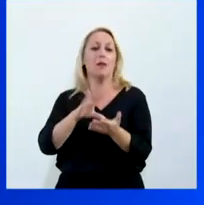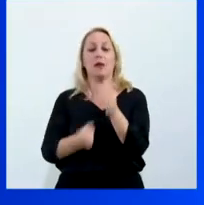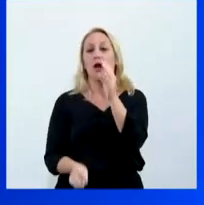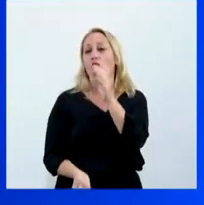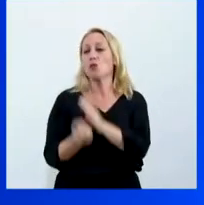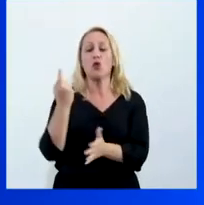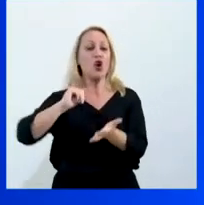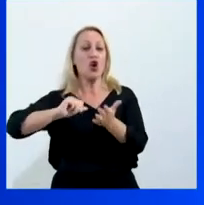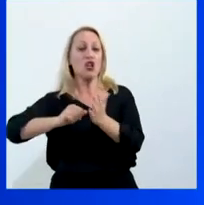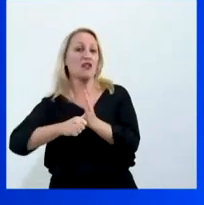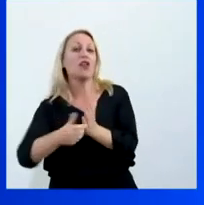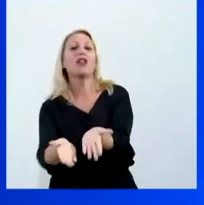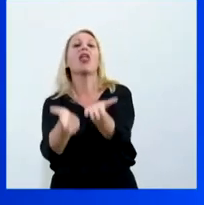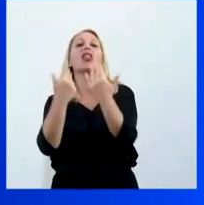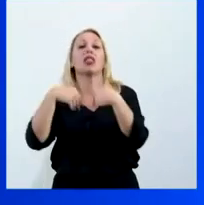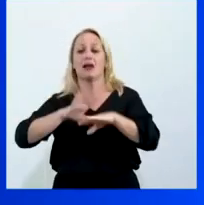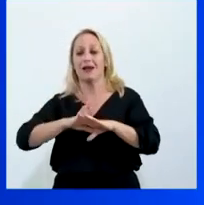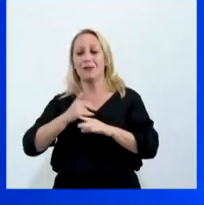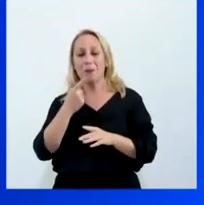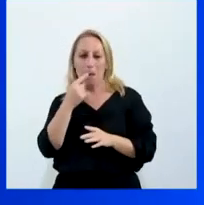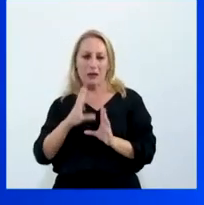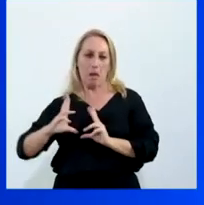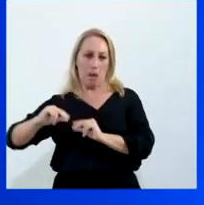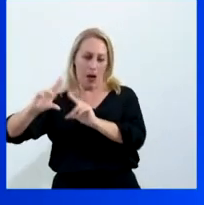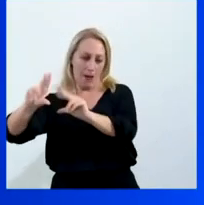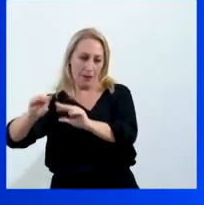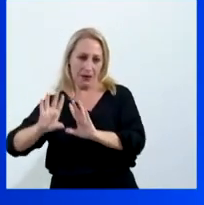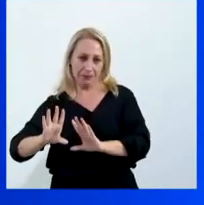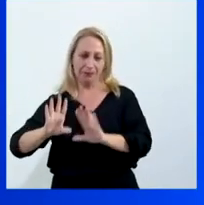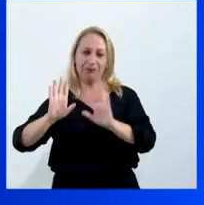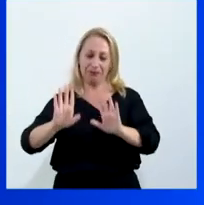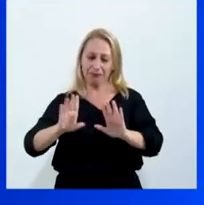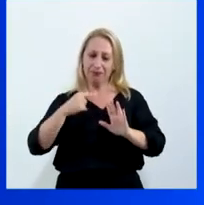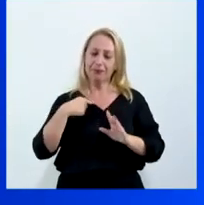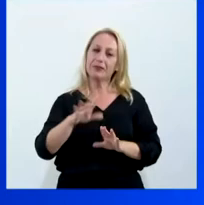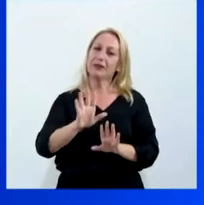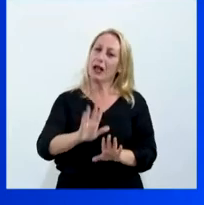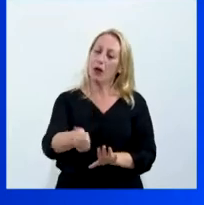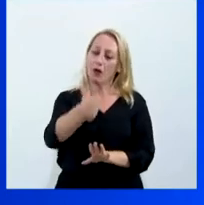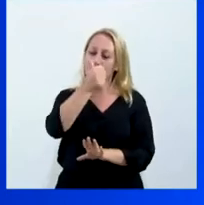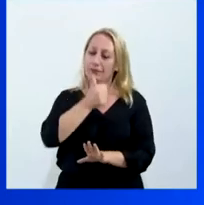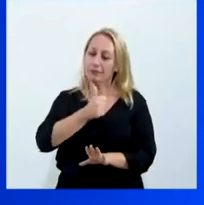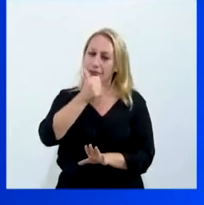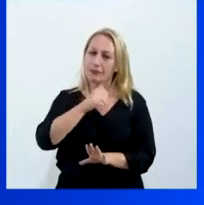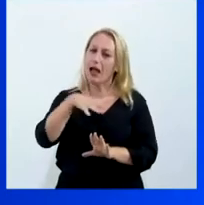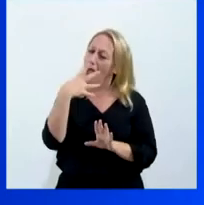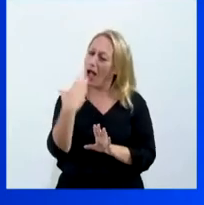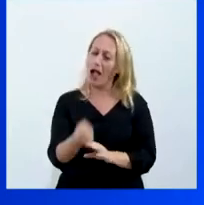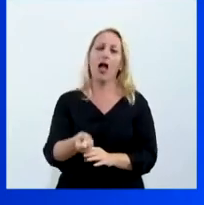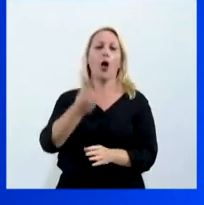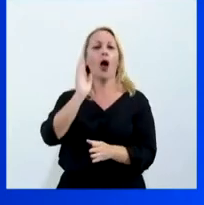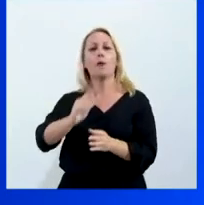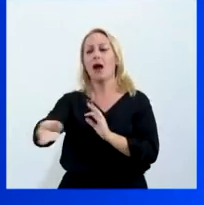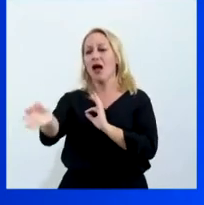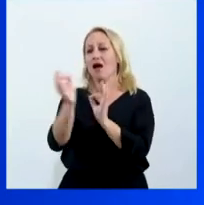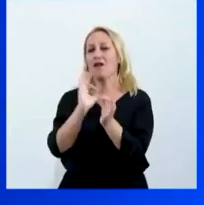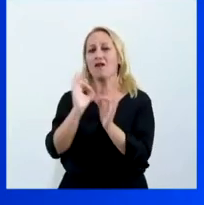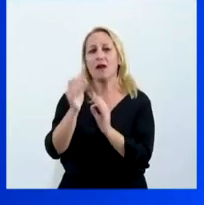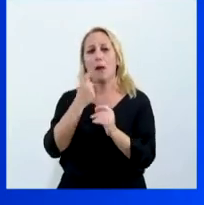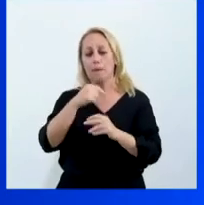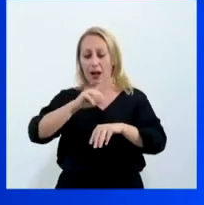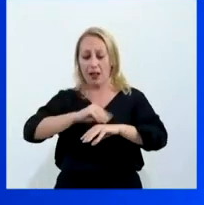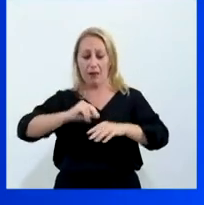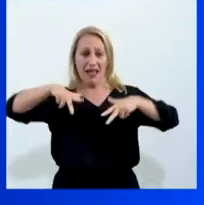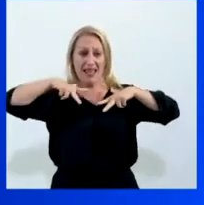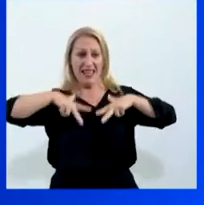νέων ταυτότητων. Κοιτάξτε, είμαι πάντα ανοιχτός και πολύ υπομονετικός στο να εξηγώ τις κυβερνητικές πρωτοβουλίες τις